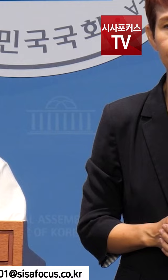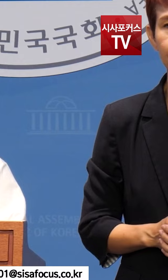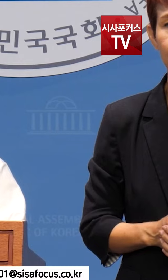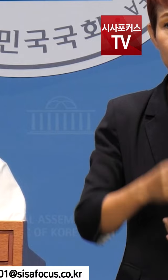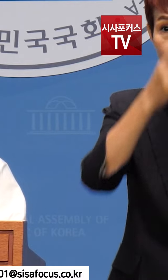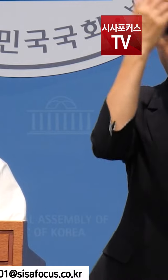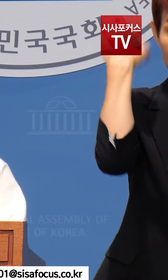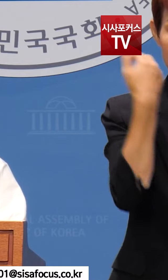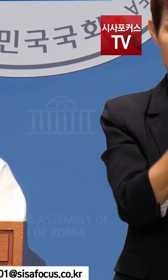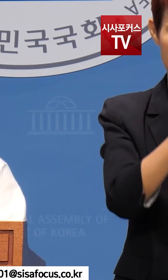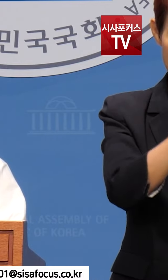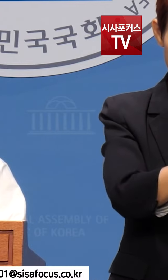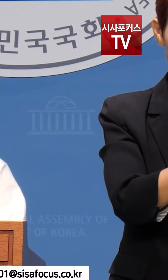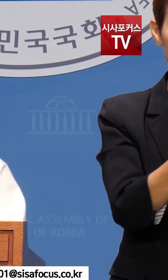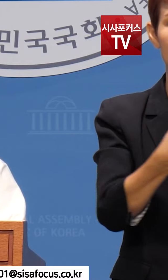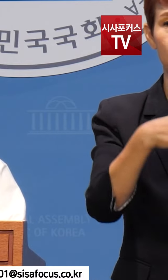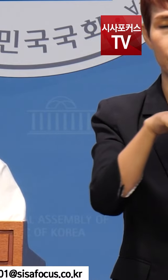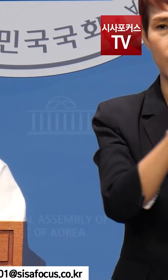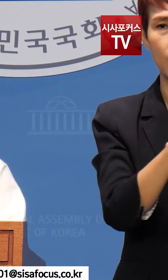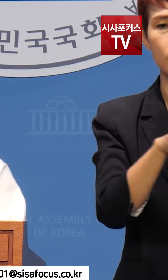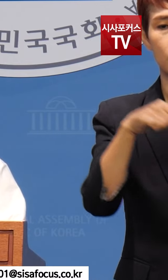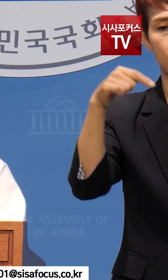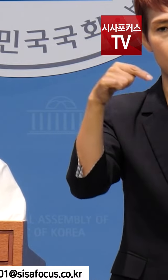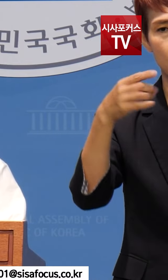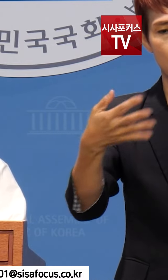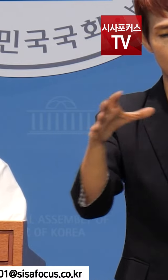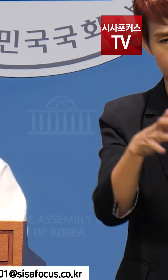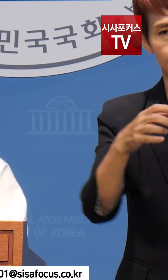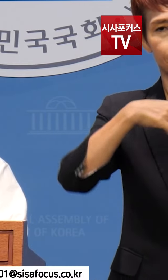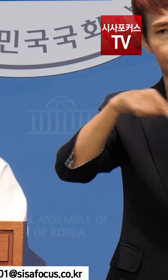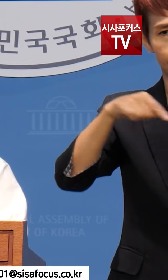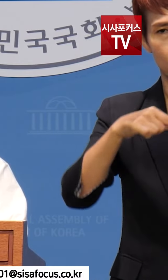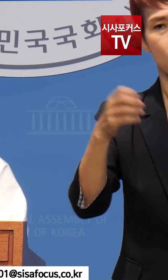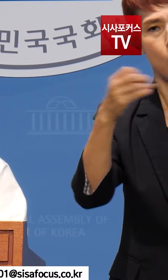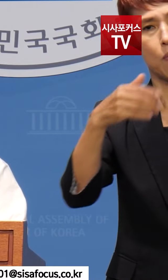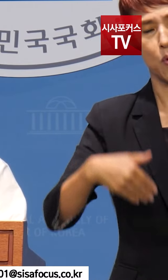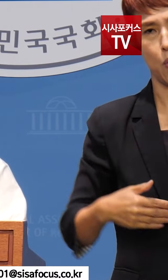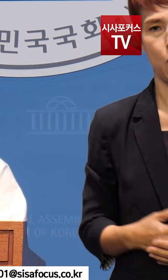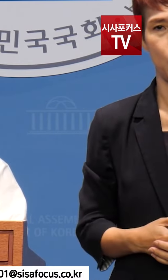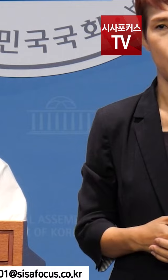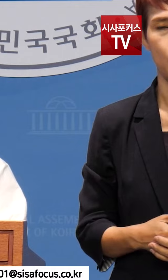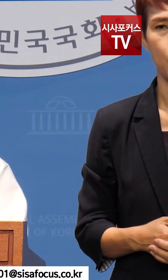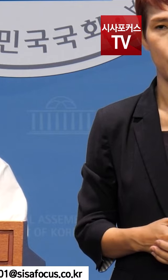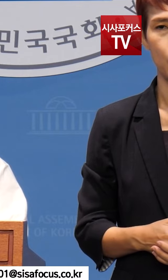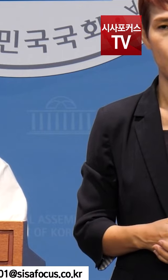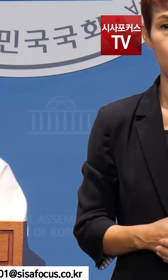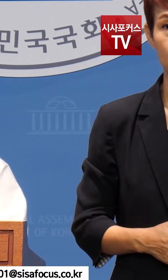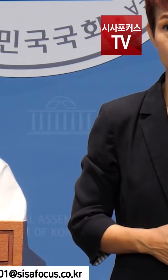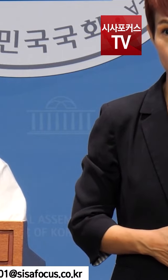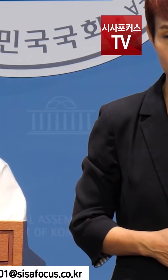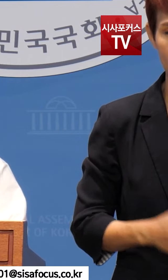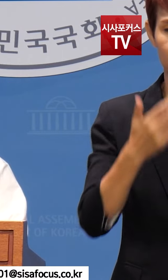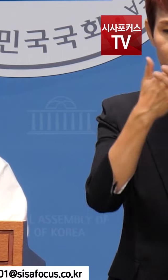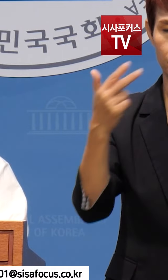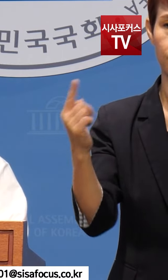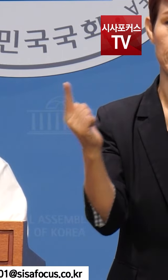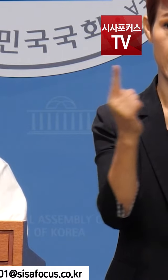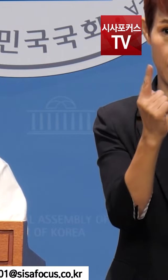정부의 개혁안과 함께 협치와 대화 역시 필수입니다. 영수회담과 여야 대표의